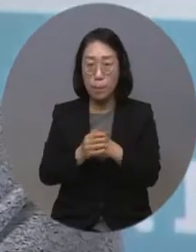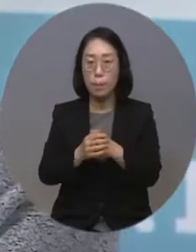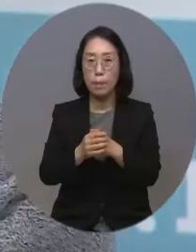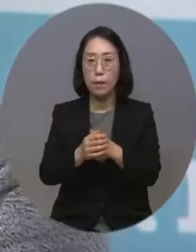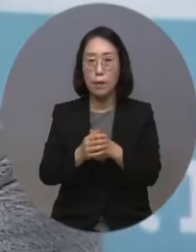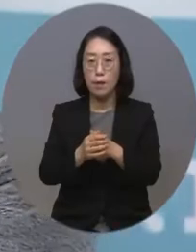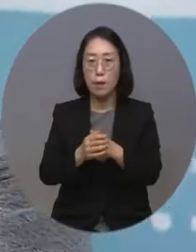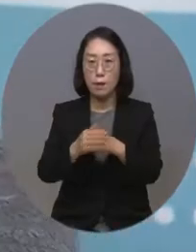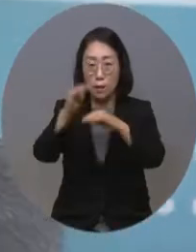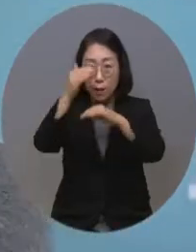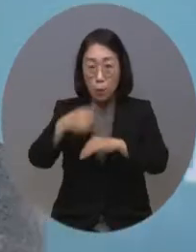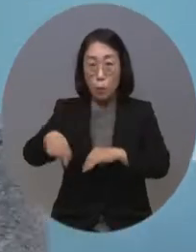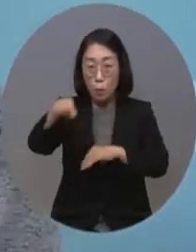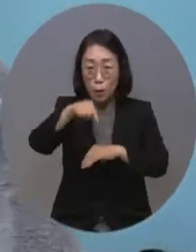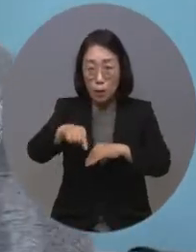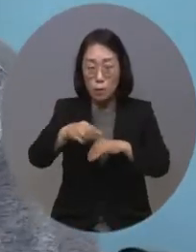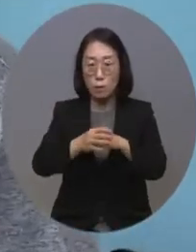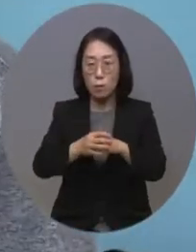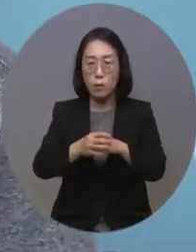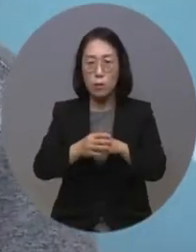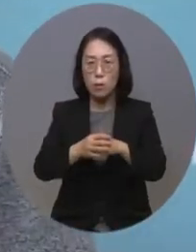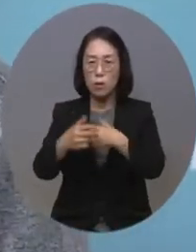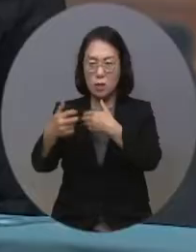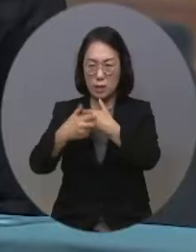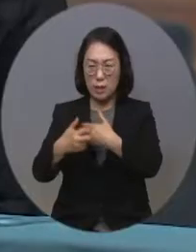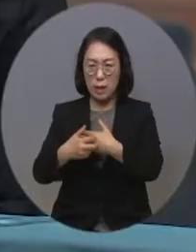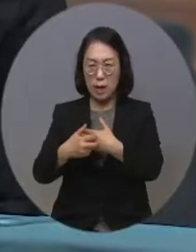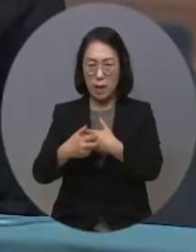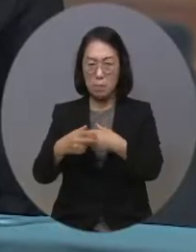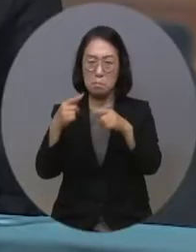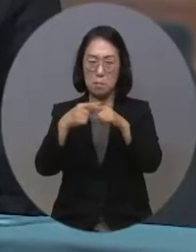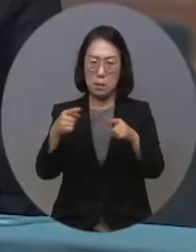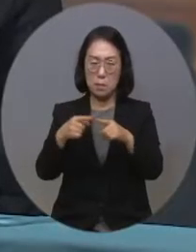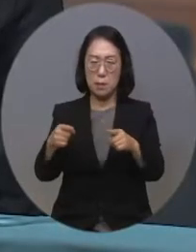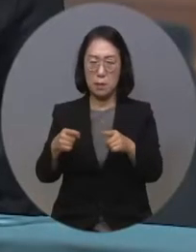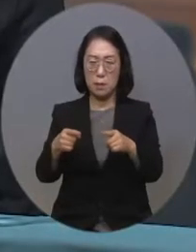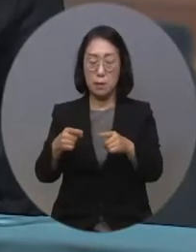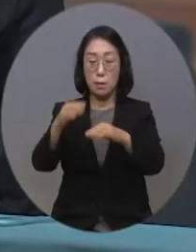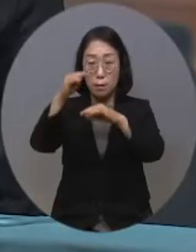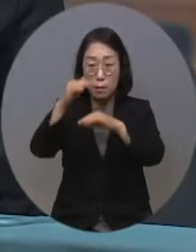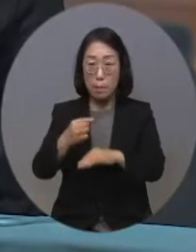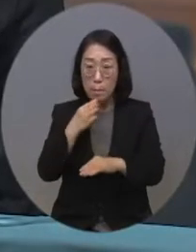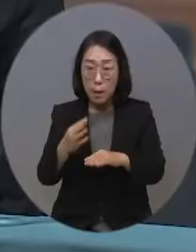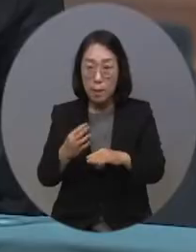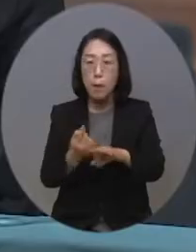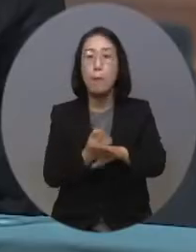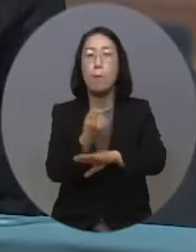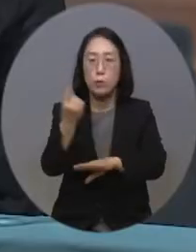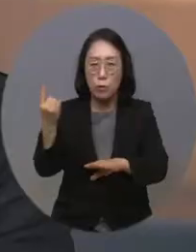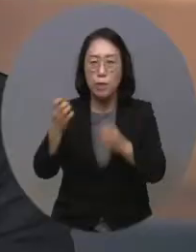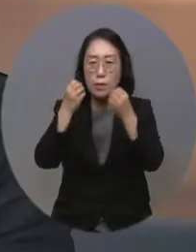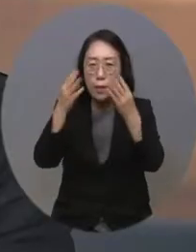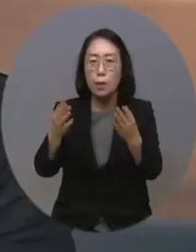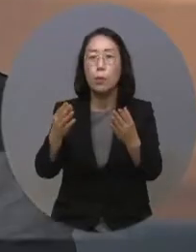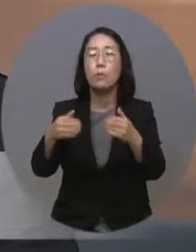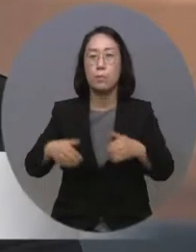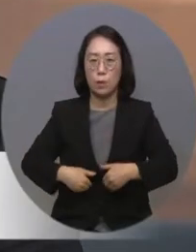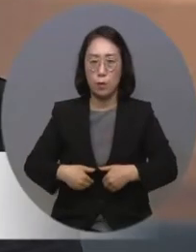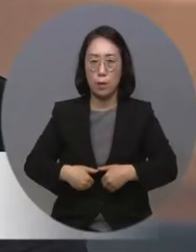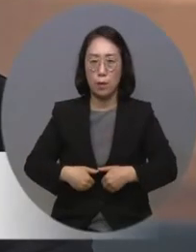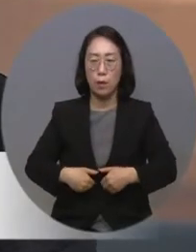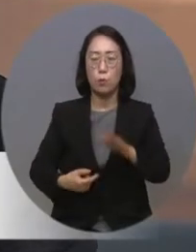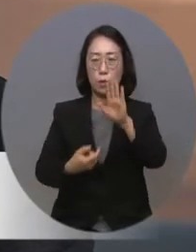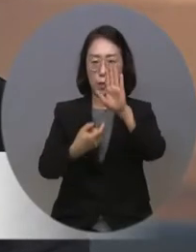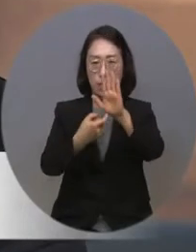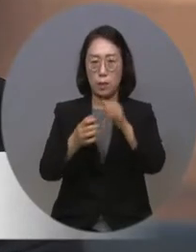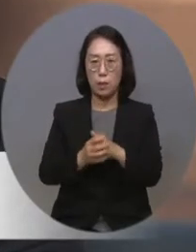주인공의 시도를 통해 기존 의학적 기준에서 벗어난 장애인 정책의 필요성을 강조했습니다. 장애인